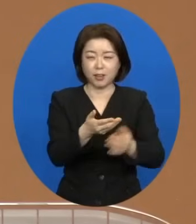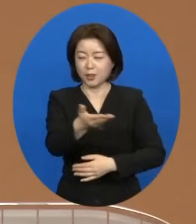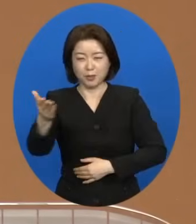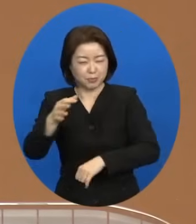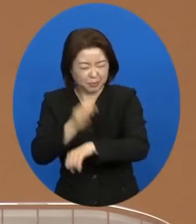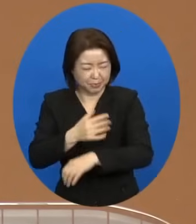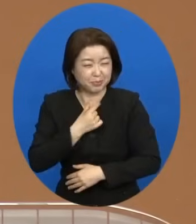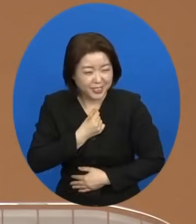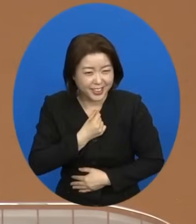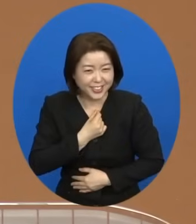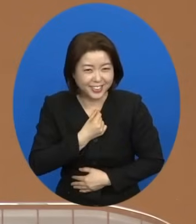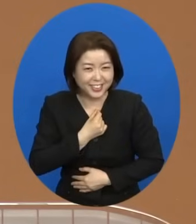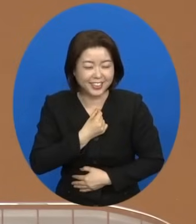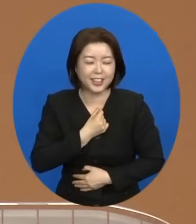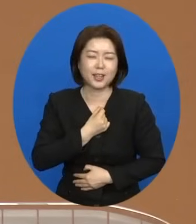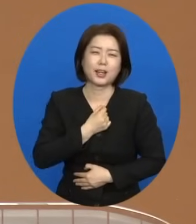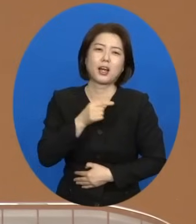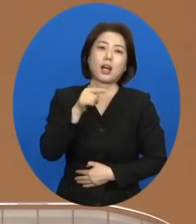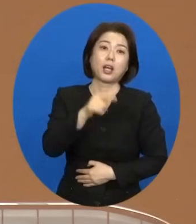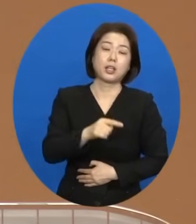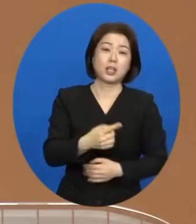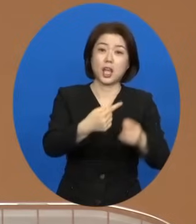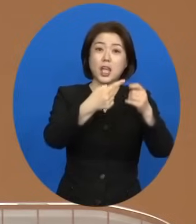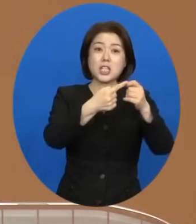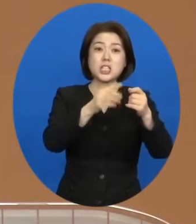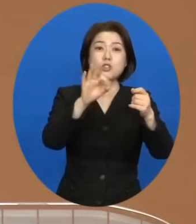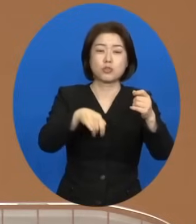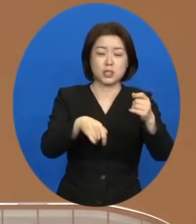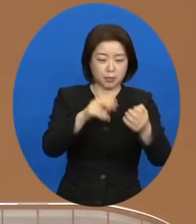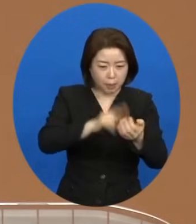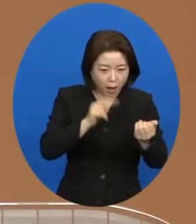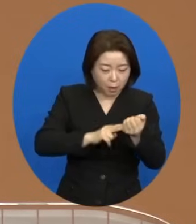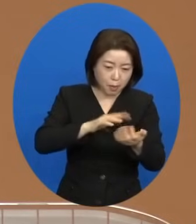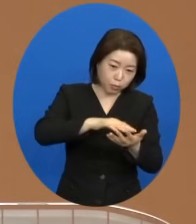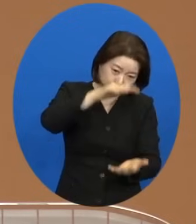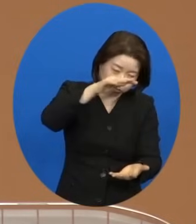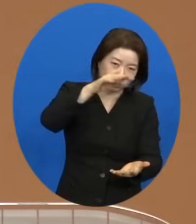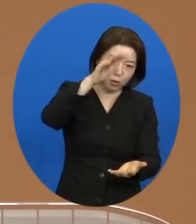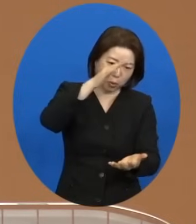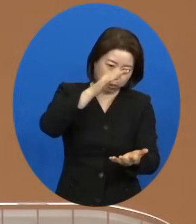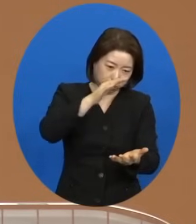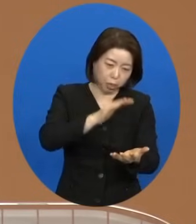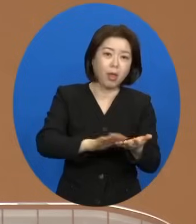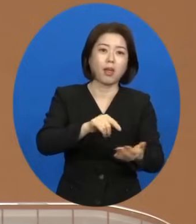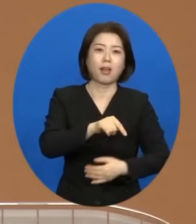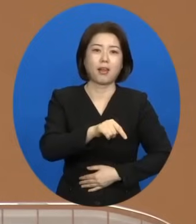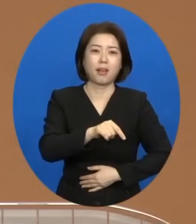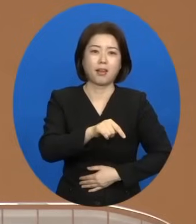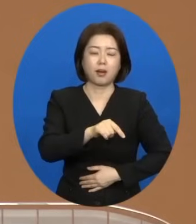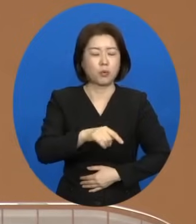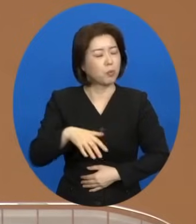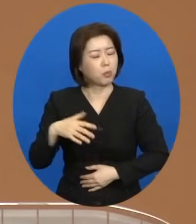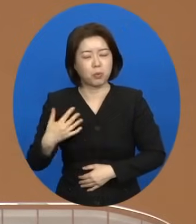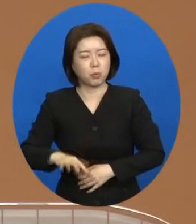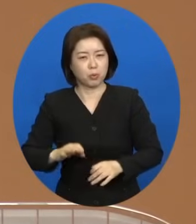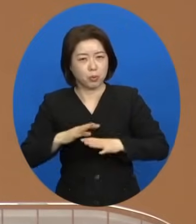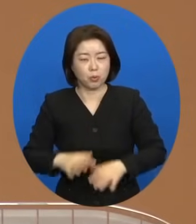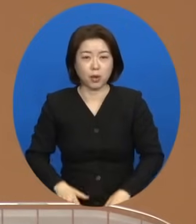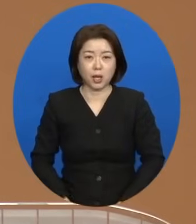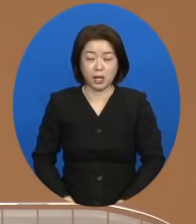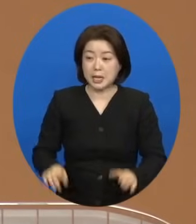싶으십니까 이게 지금 이예요 종교 분야 아 제가 그 보고 기가 막히더라고요 더 놀라운 것은 크리스천